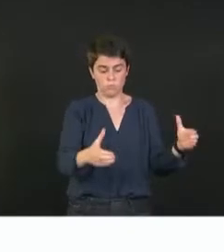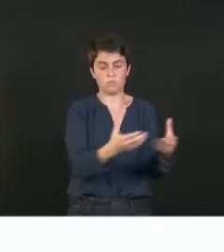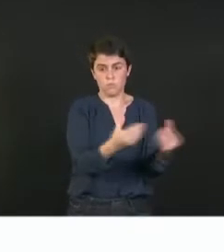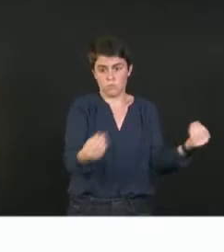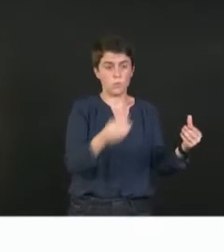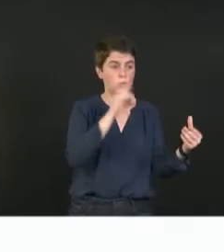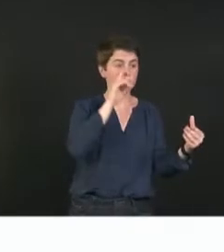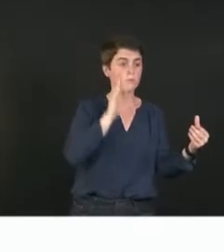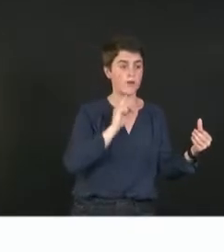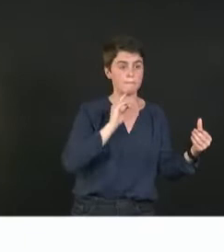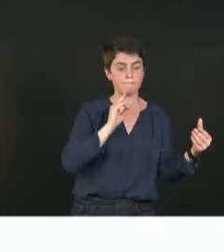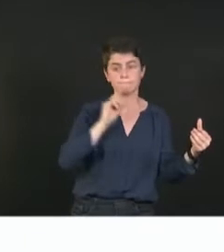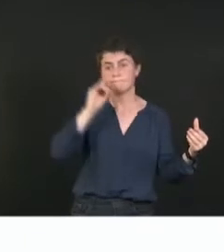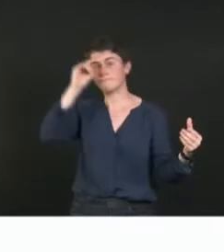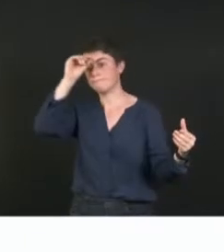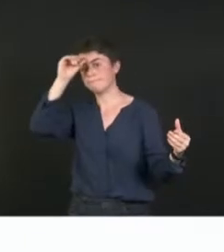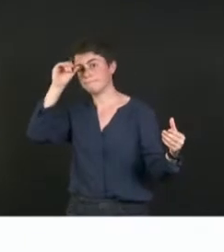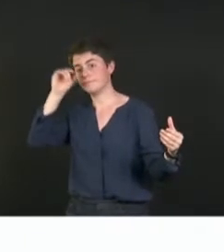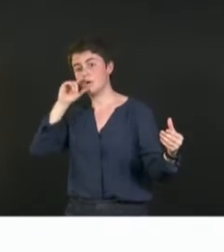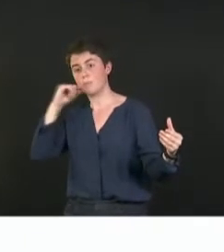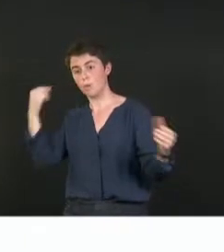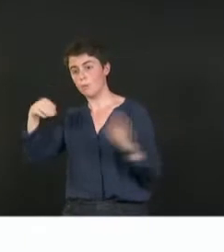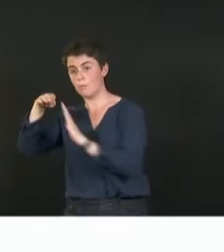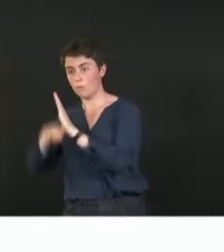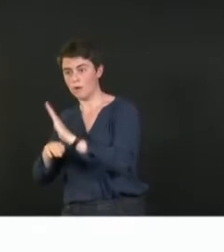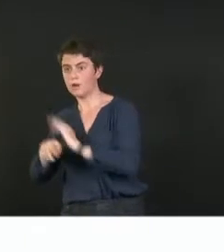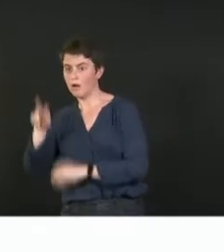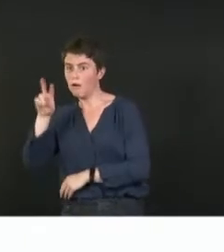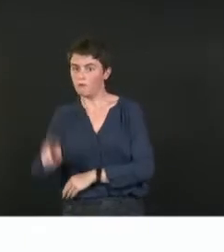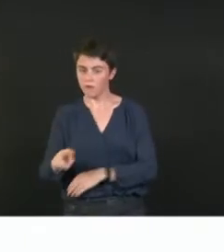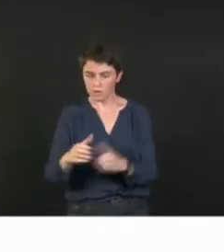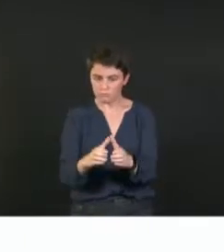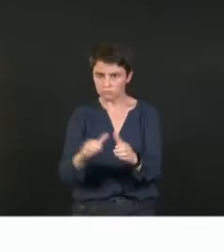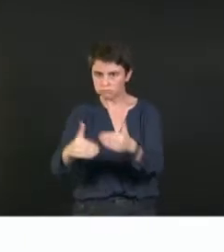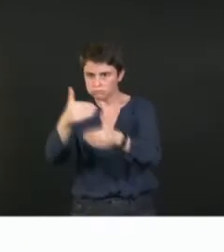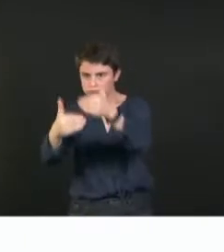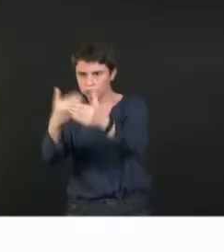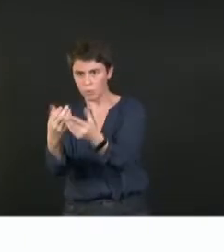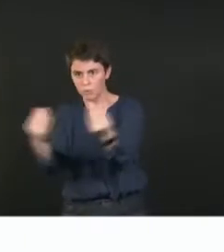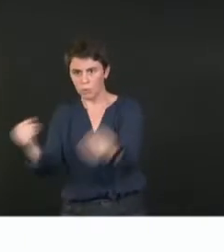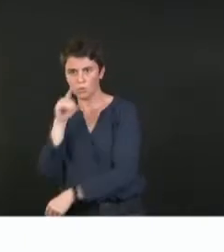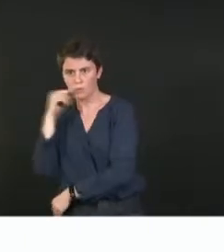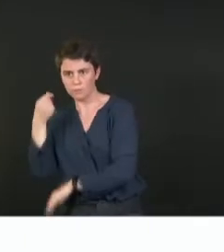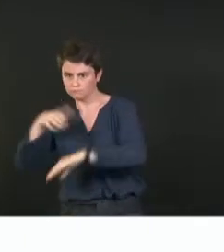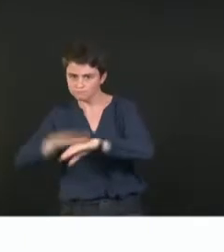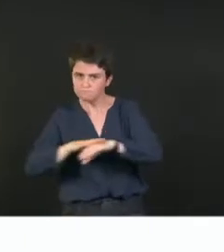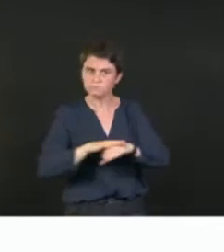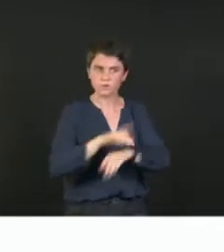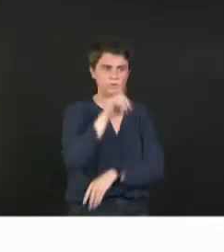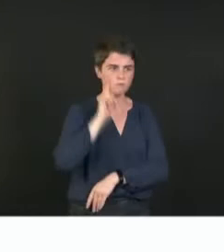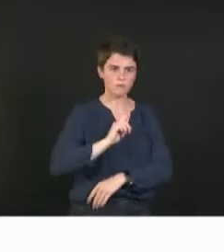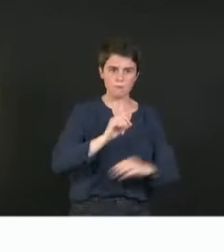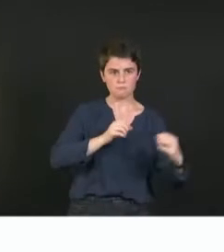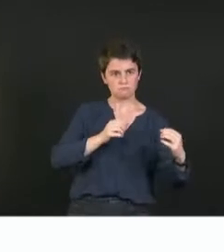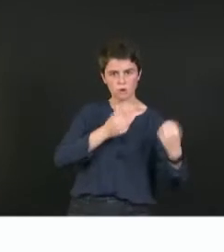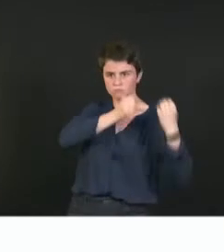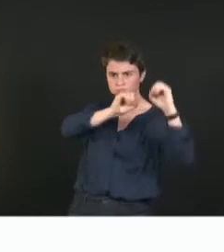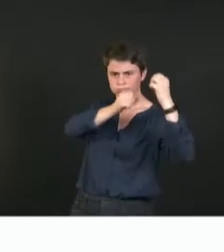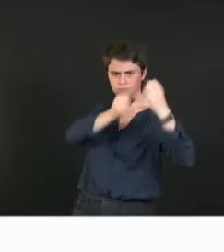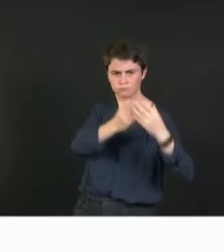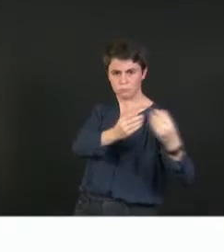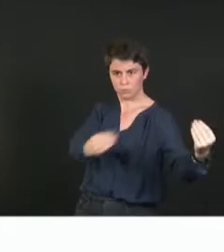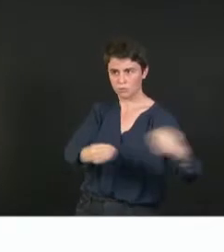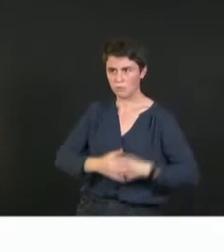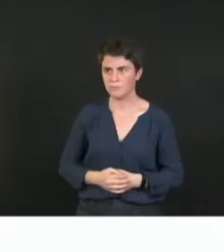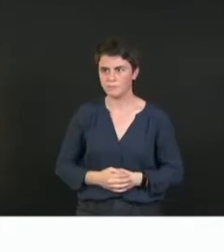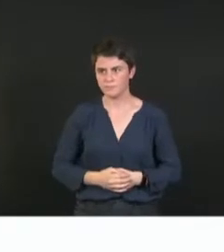qui, quand même, dans un monde de bâtisseurs qui est plutôt un monde macho, est un signe et un signe extrêmement positif. Ce mouvement se nourrit